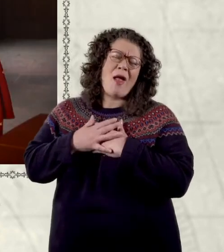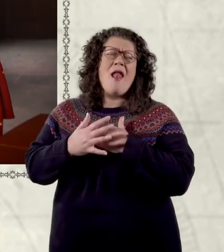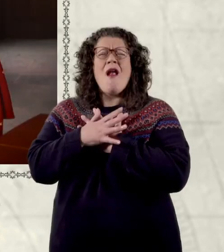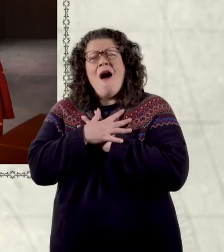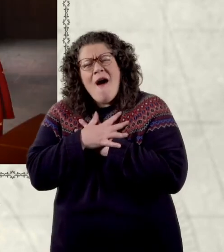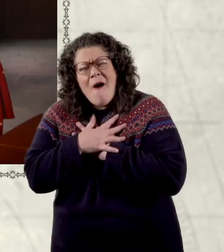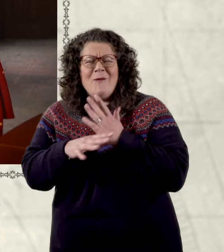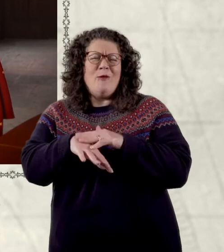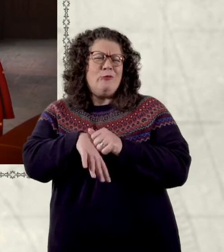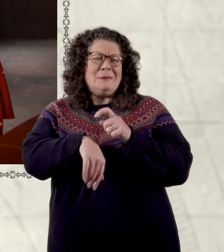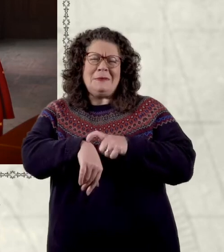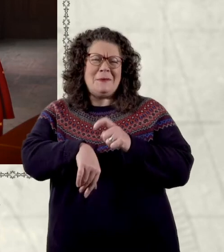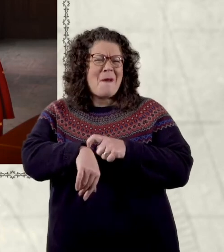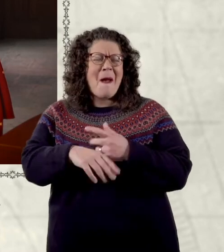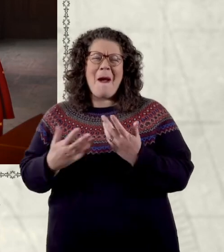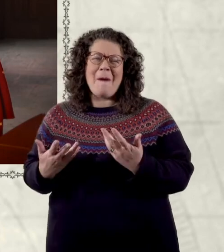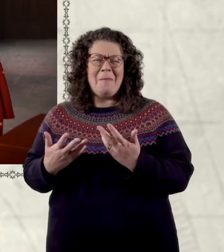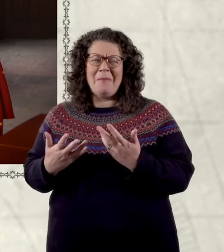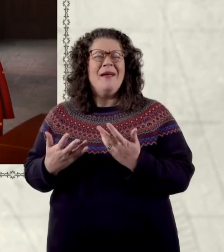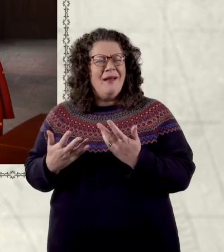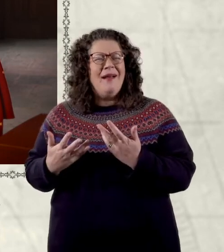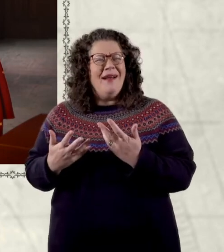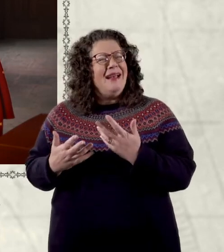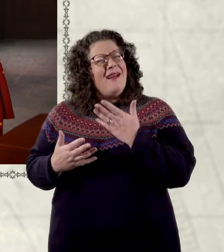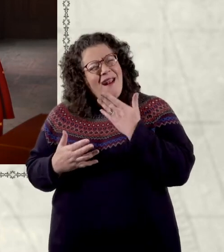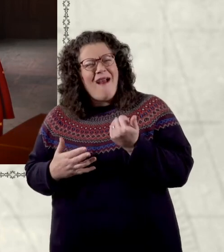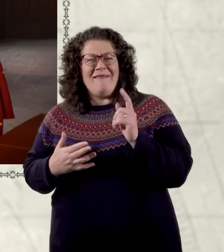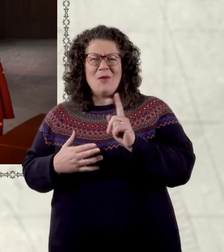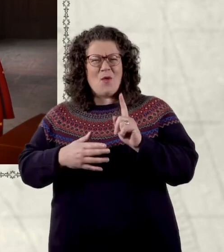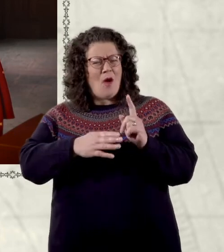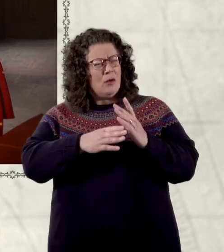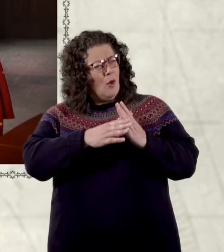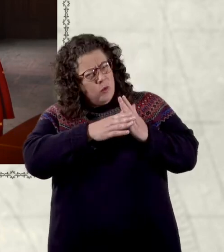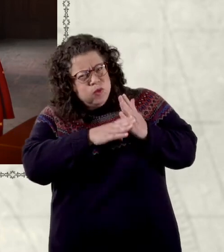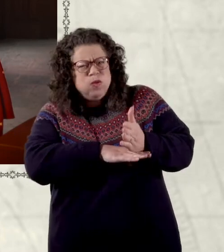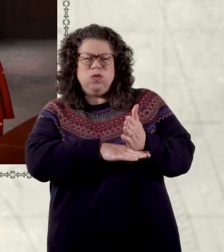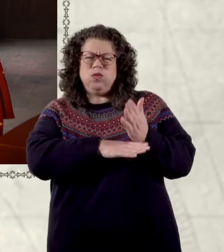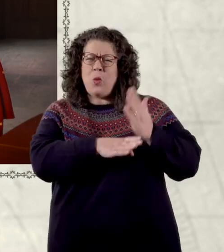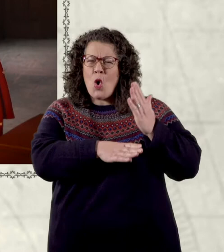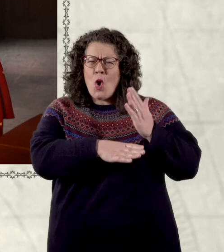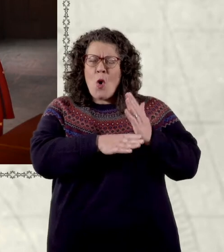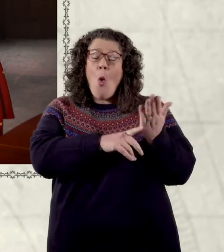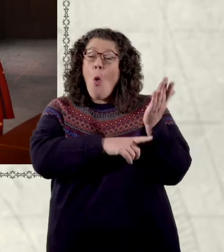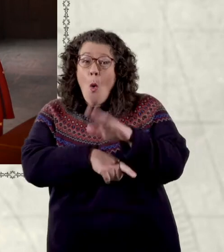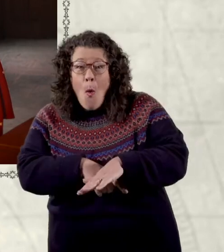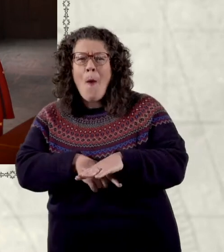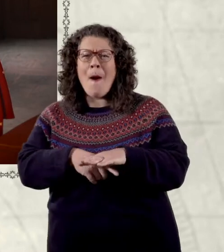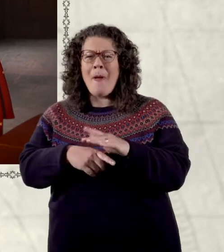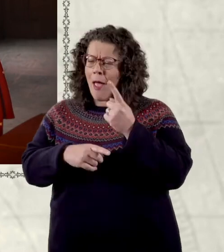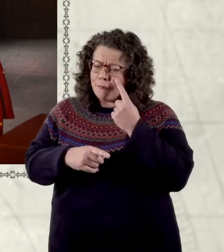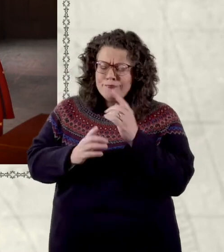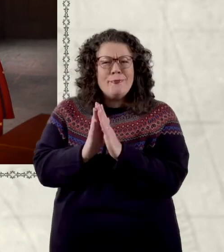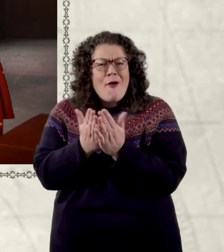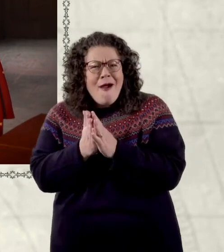Wy'n dwlu ar adeg yma'r flwyddyn. Nadolig. As dim byd gwell ar ôl diwrnod caled o waith nad o gytre